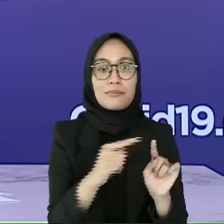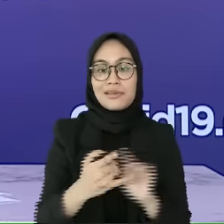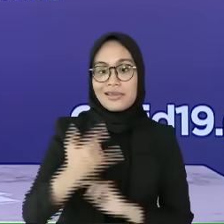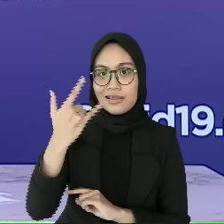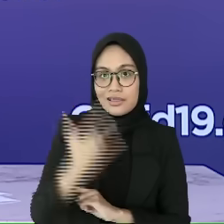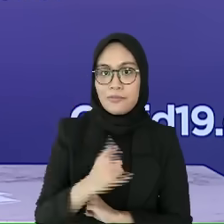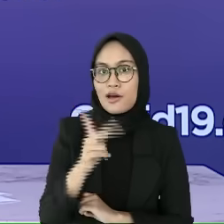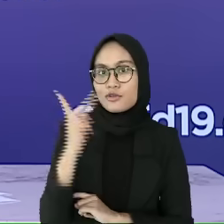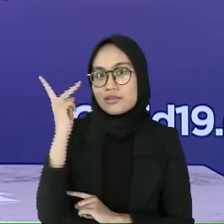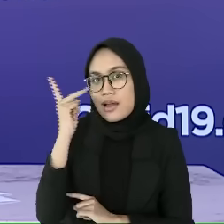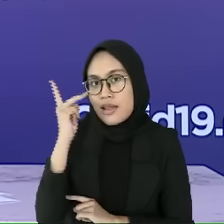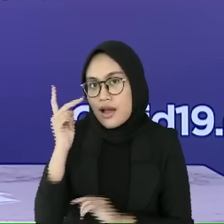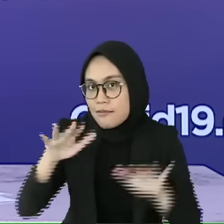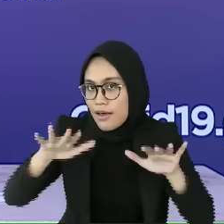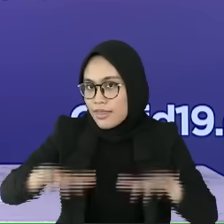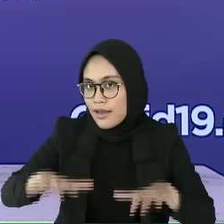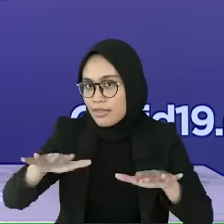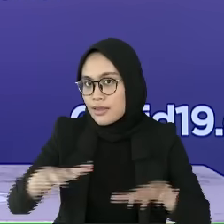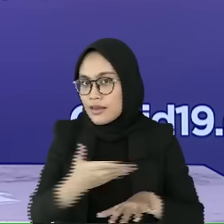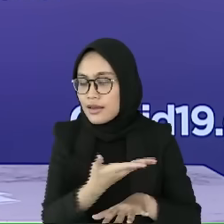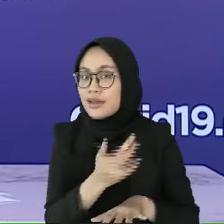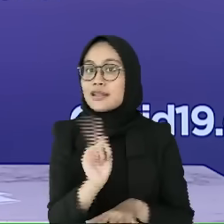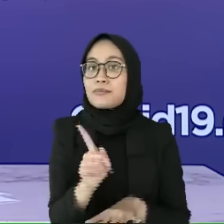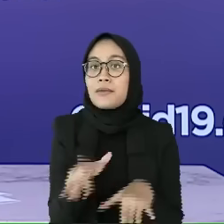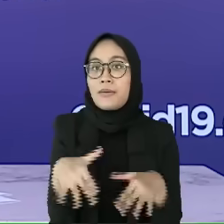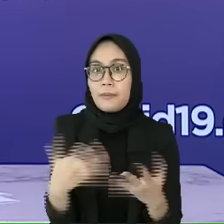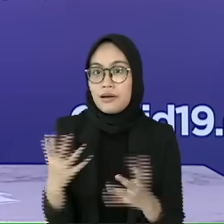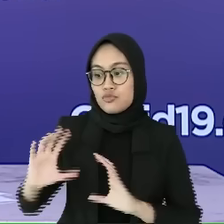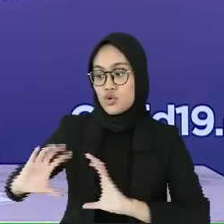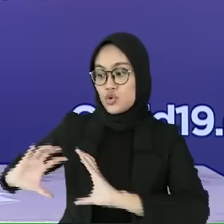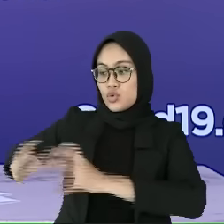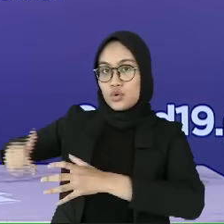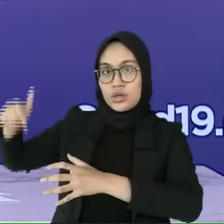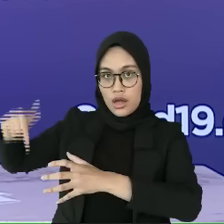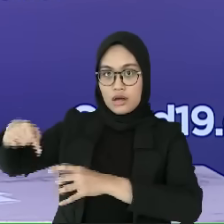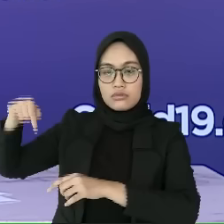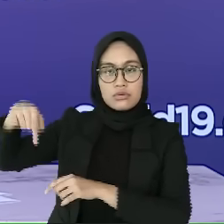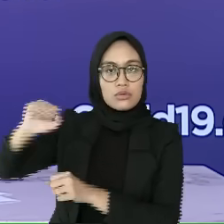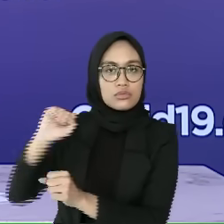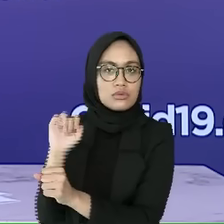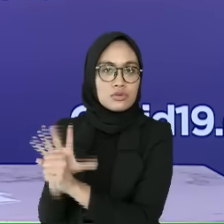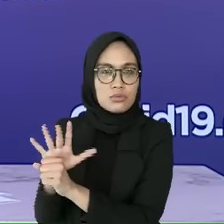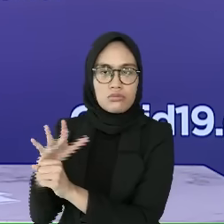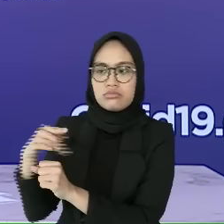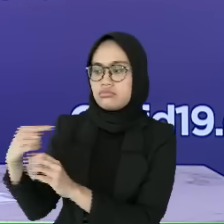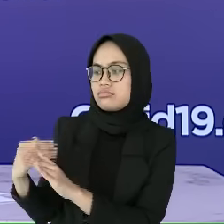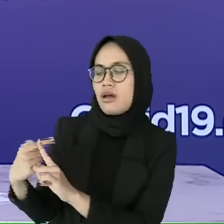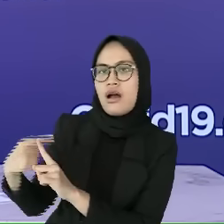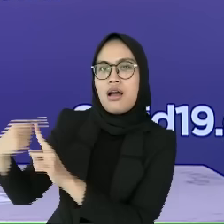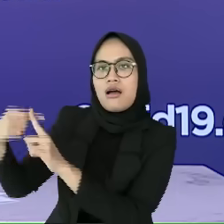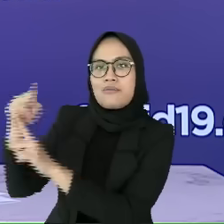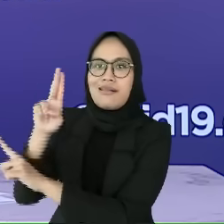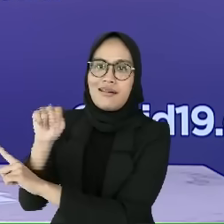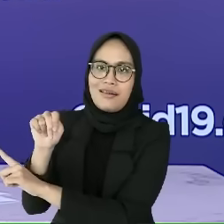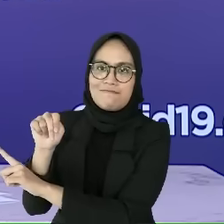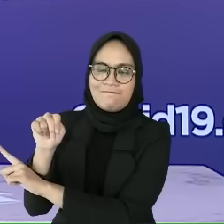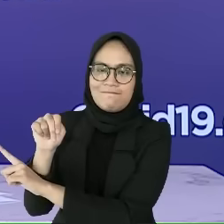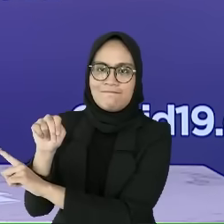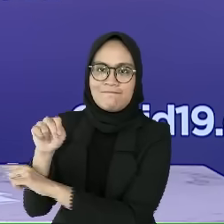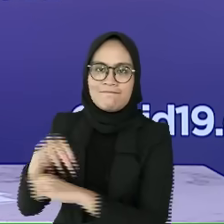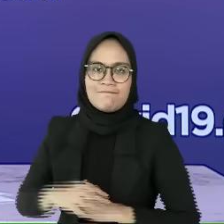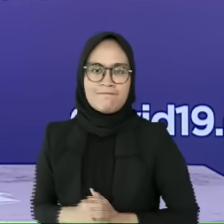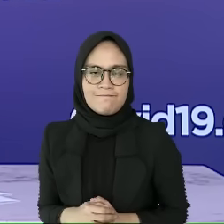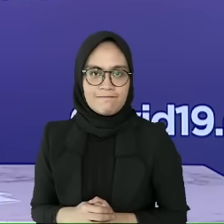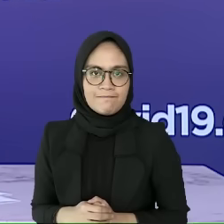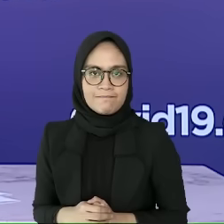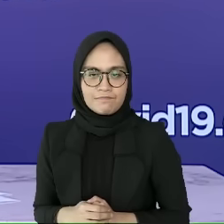dunia yang saat ini tengah mengalami third wave. Pada pola second wave, di mana terdapat jeda 3